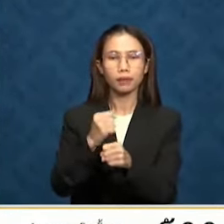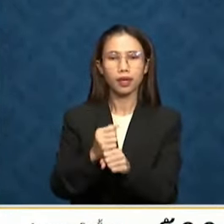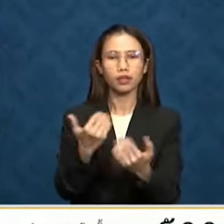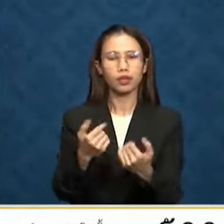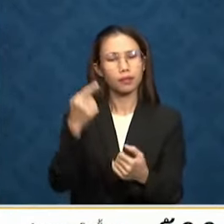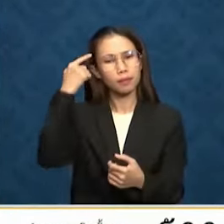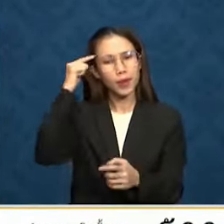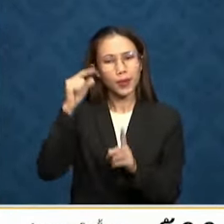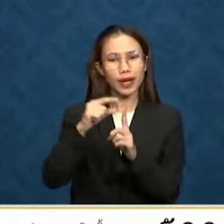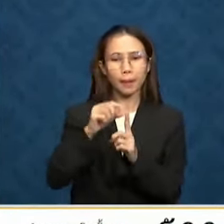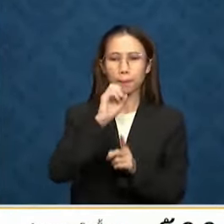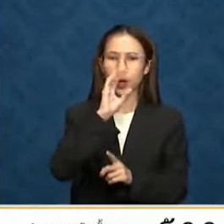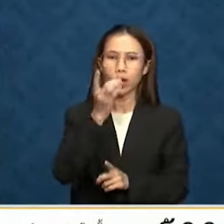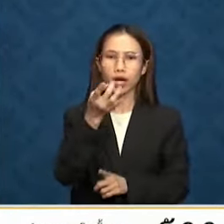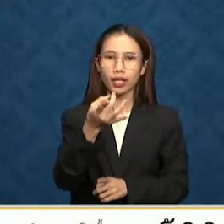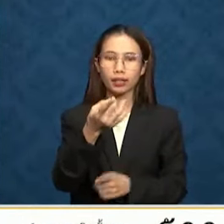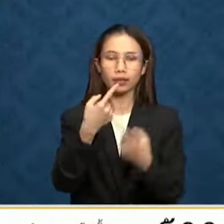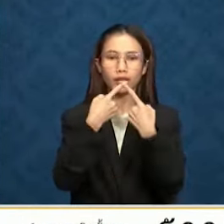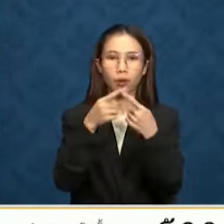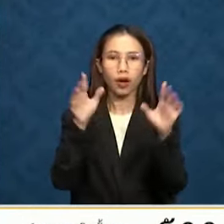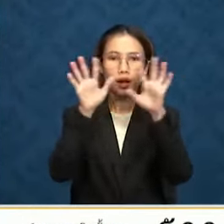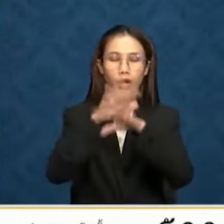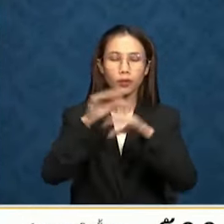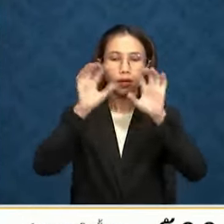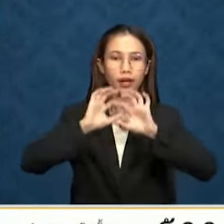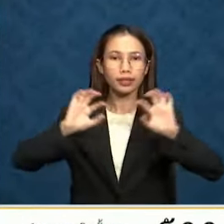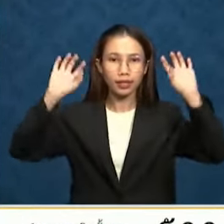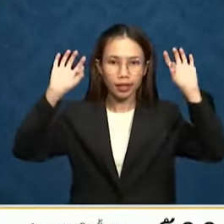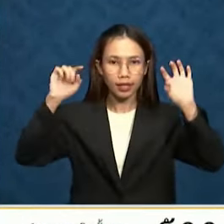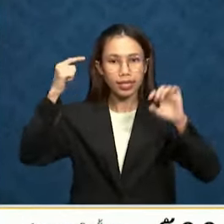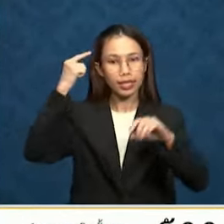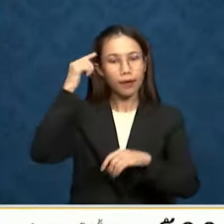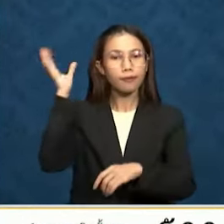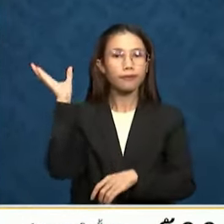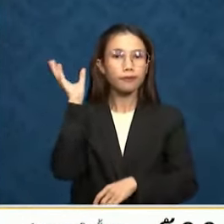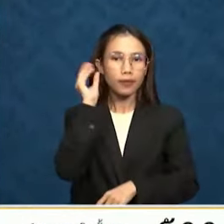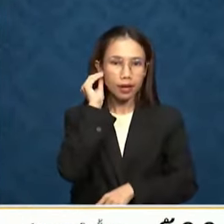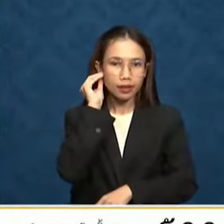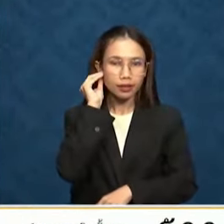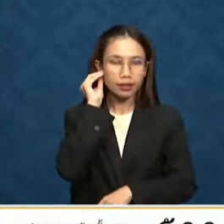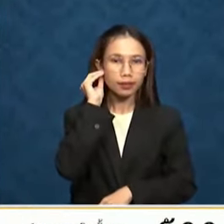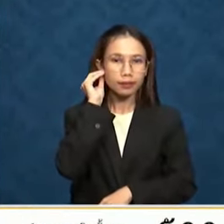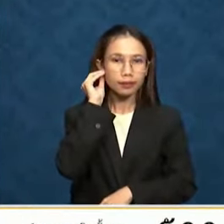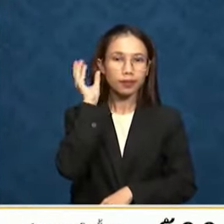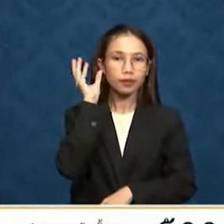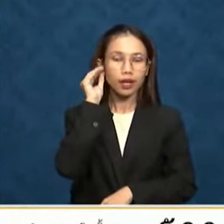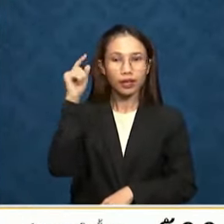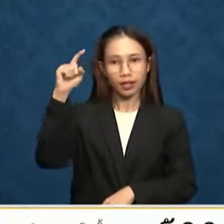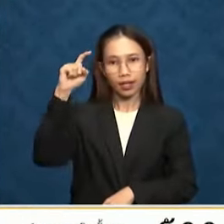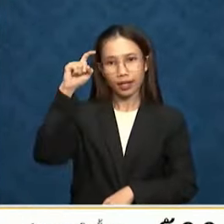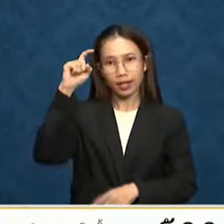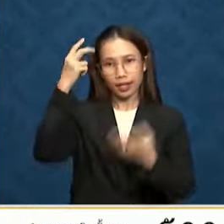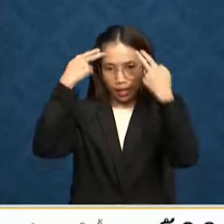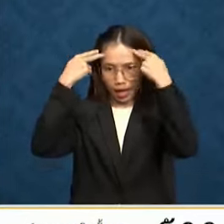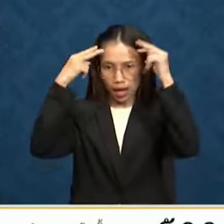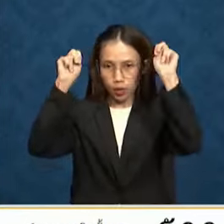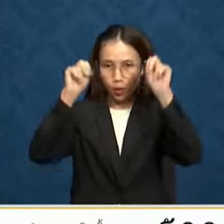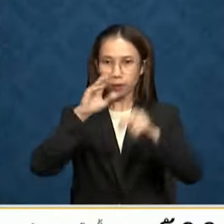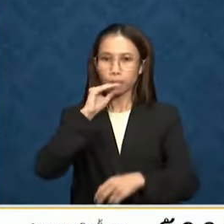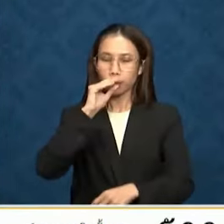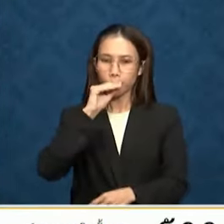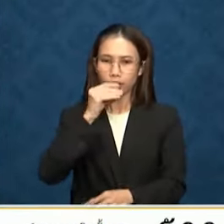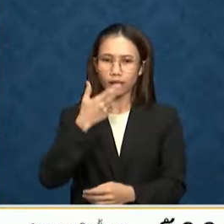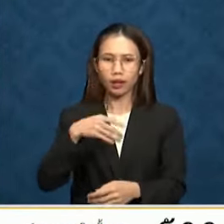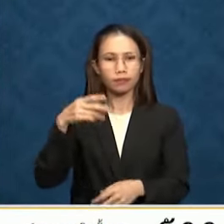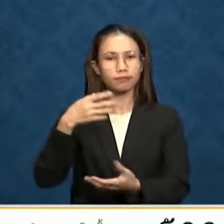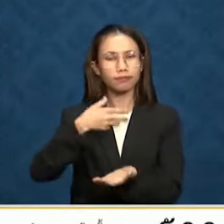จะเรียกว่าอะไรแต่มันคือการที่ข้าราชการเนี่ยนะคะฟังฟังท่านนายกแถลงมอบนโยบายที่ไม่มี